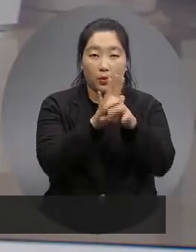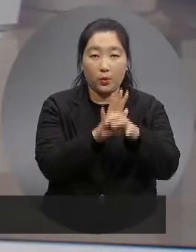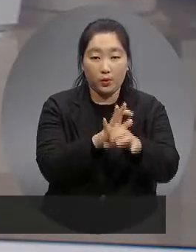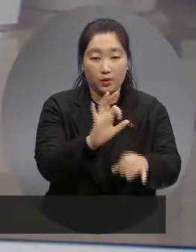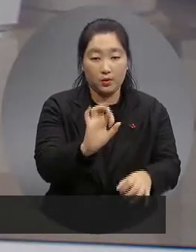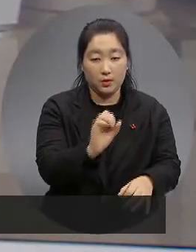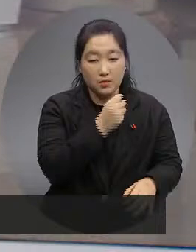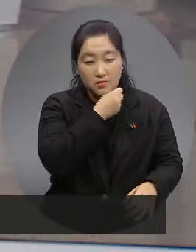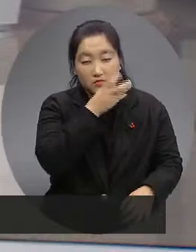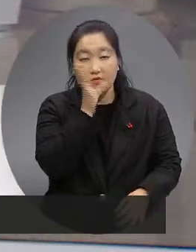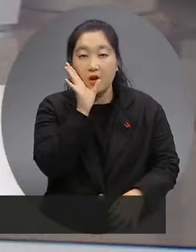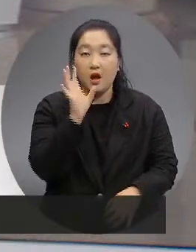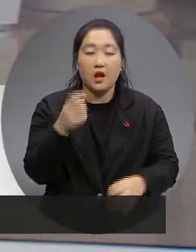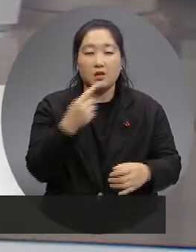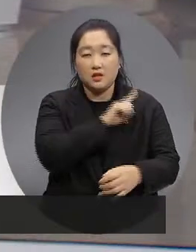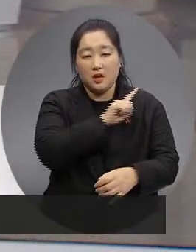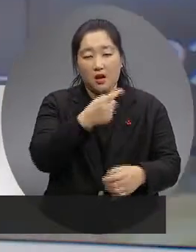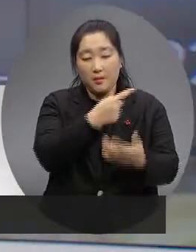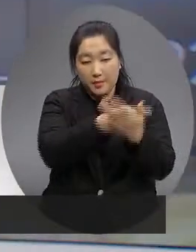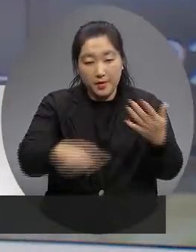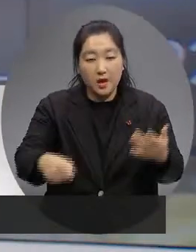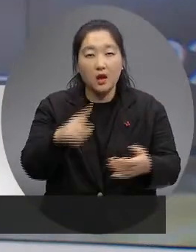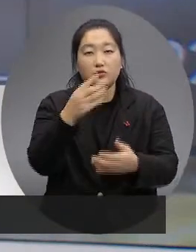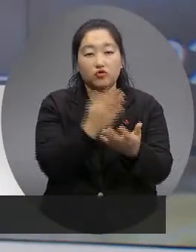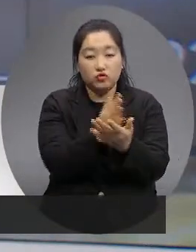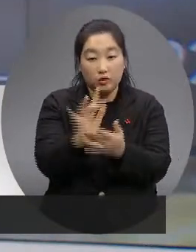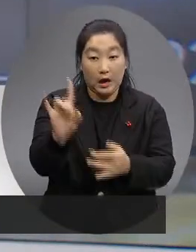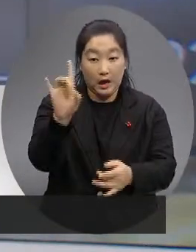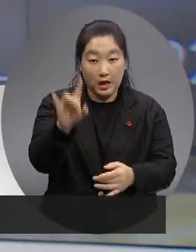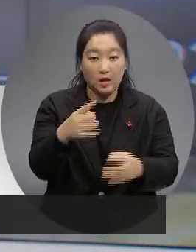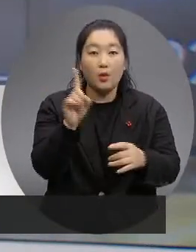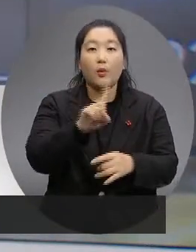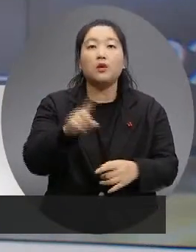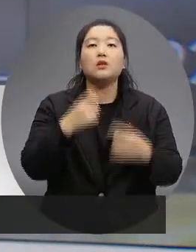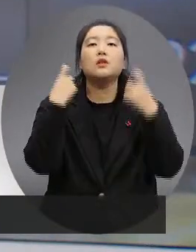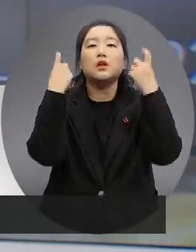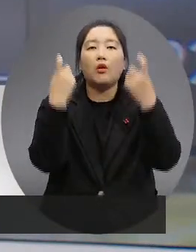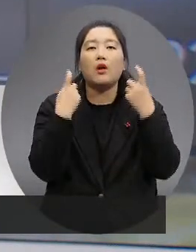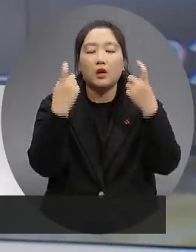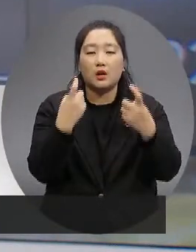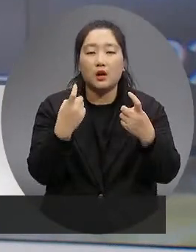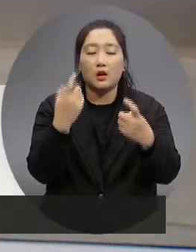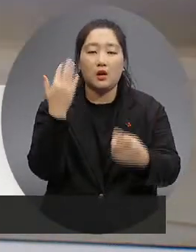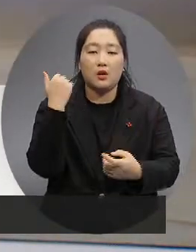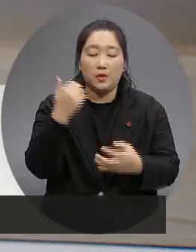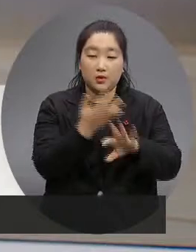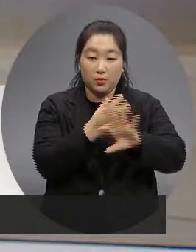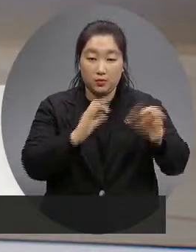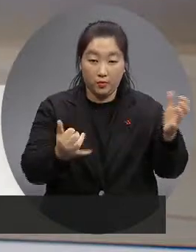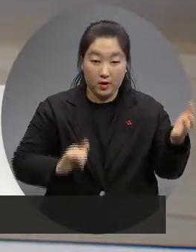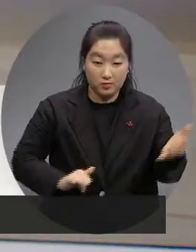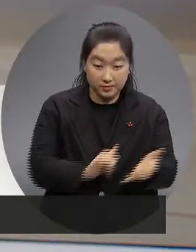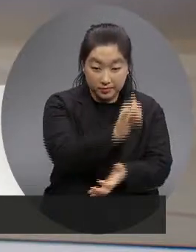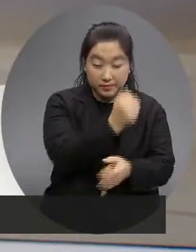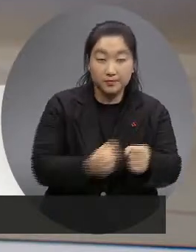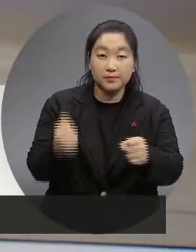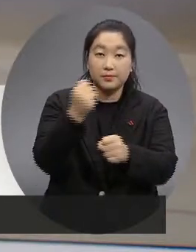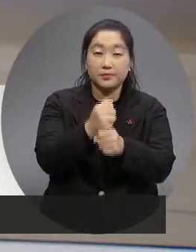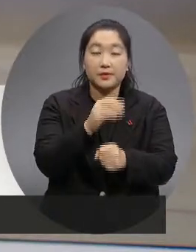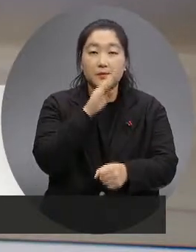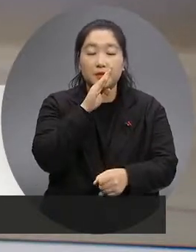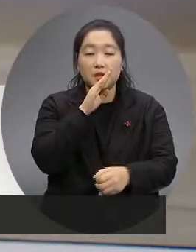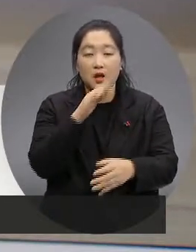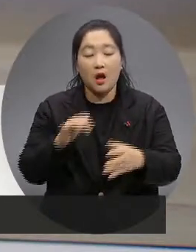코로나19가 대유행하면서 가장 피해를 본 업종 중 하나가 여행업입니다. 최근 국제선 운항이 재개됐지만 가장